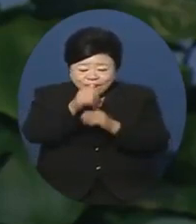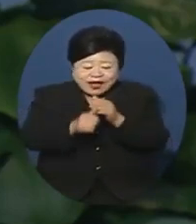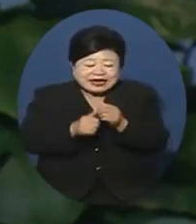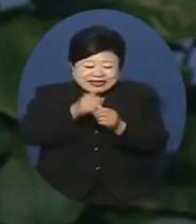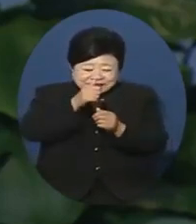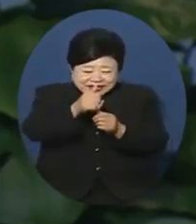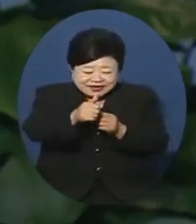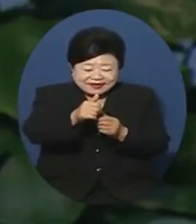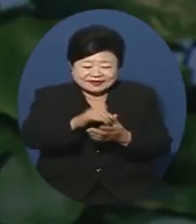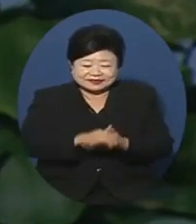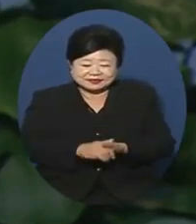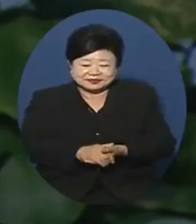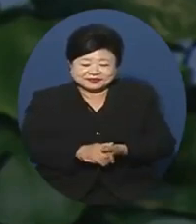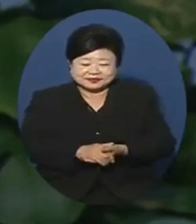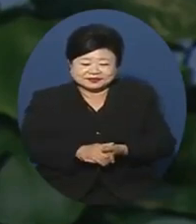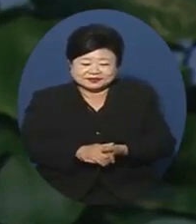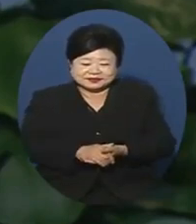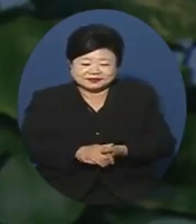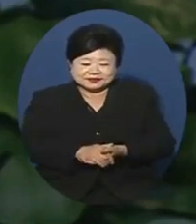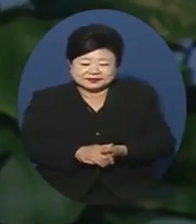하나님의